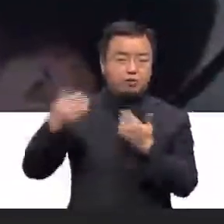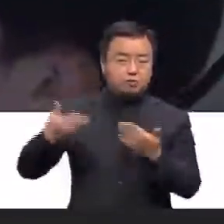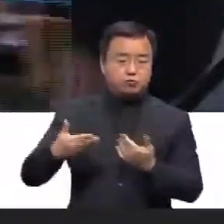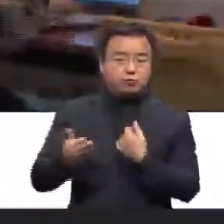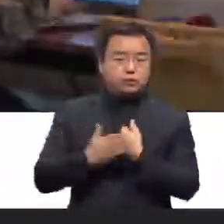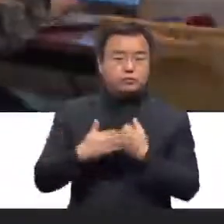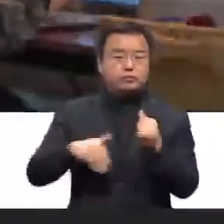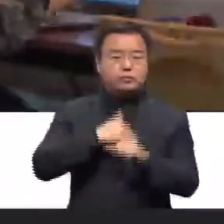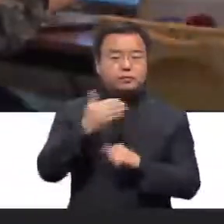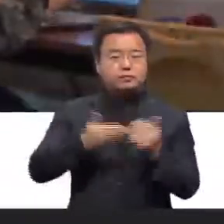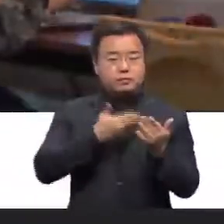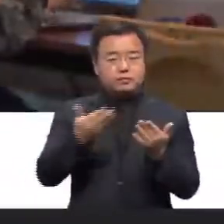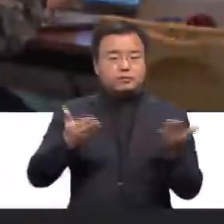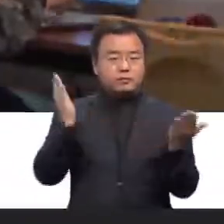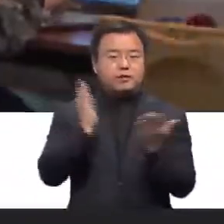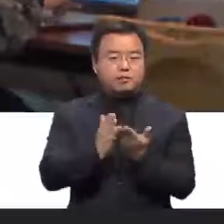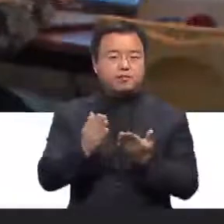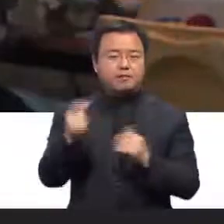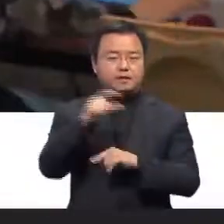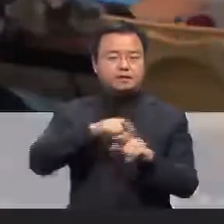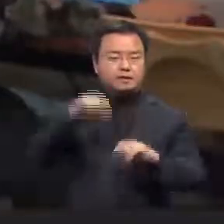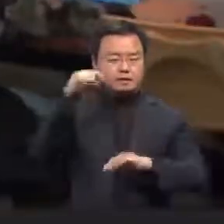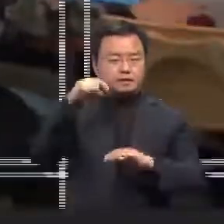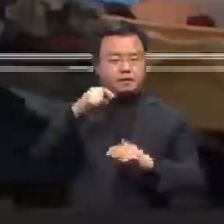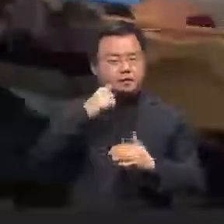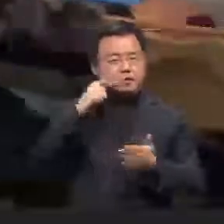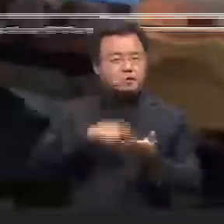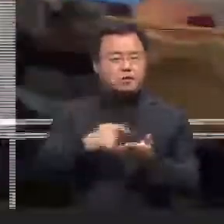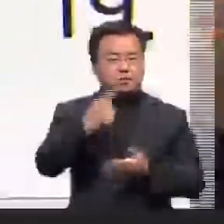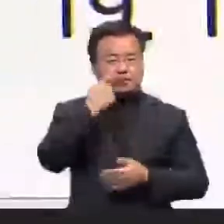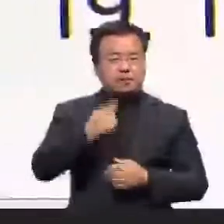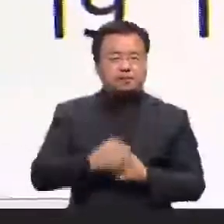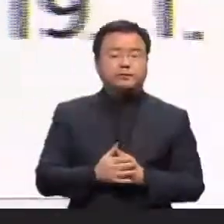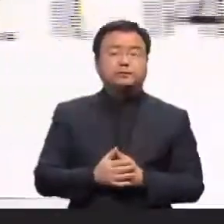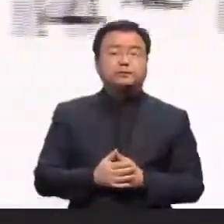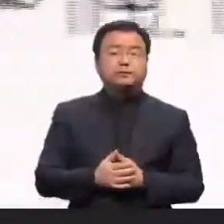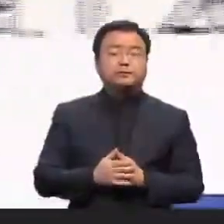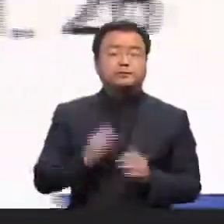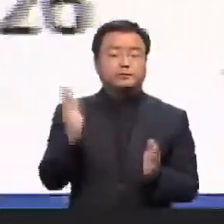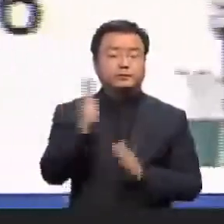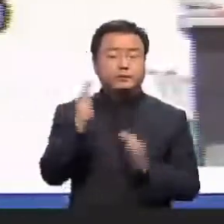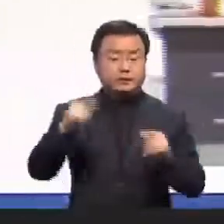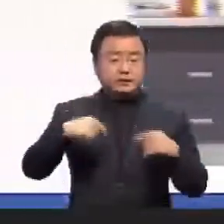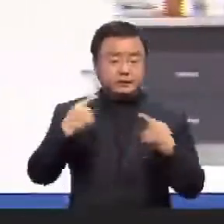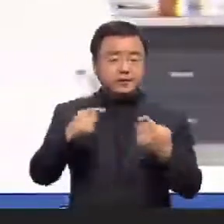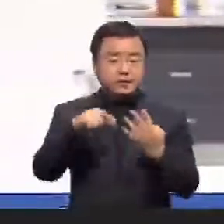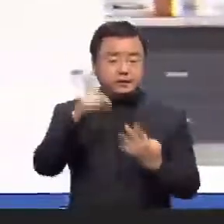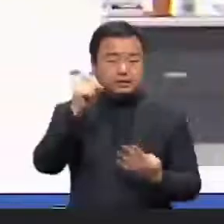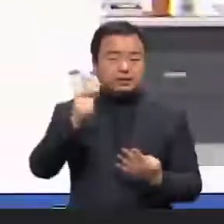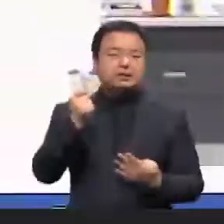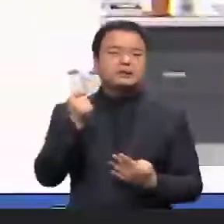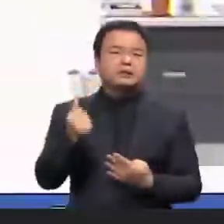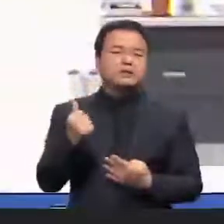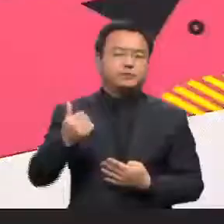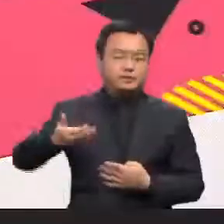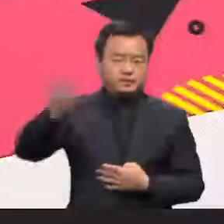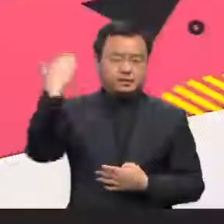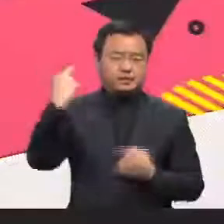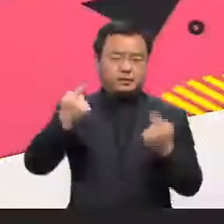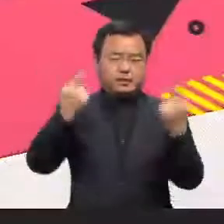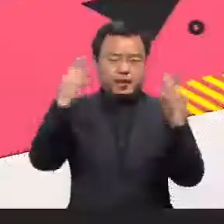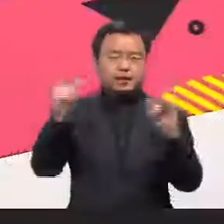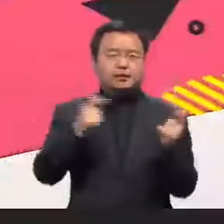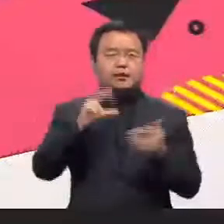동향과 맞물려서 더 깊게 배울 수 있는 것 같아요. 학생 참여와 선택이 적은 기존 대학의 문제의식을 가진